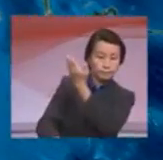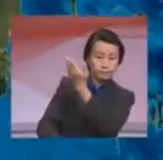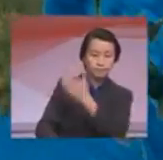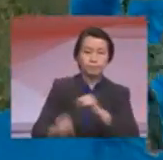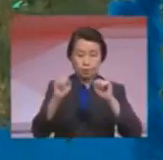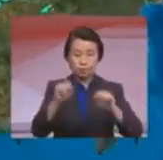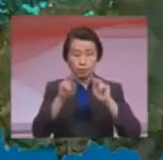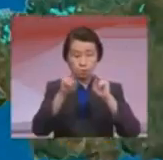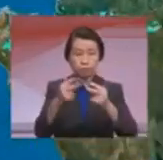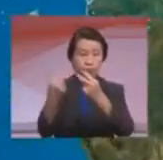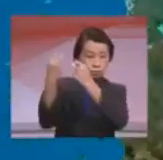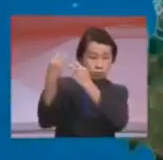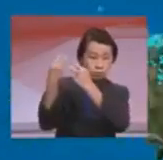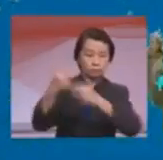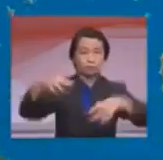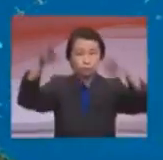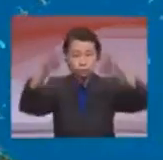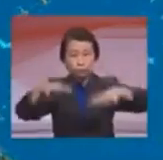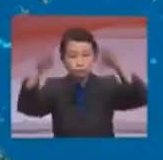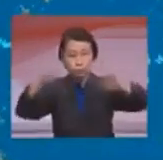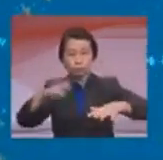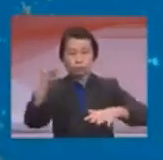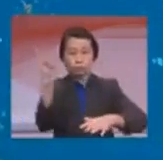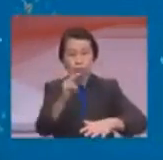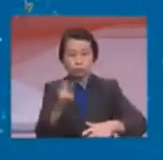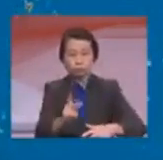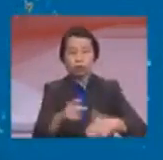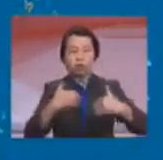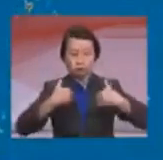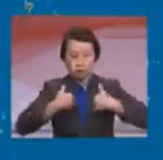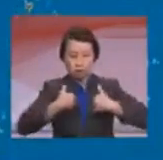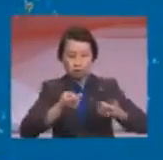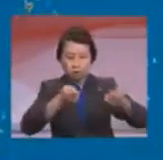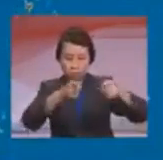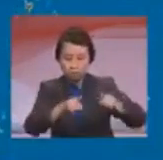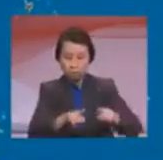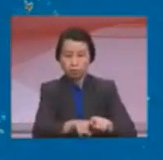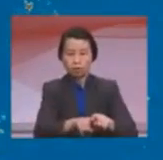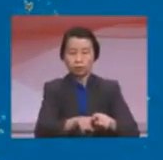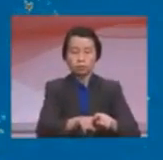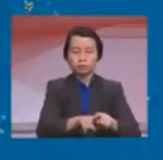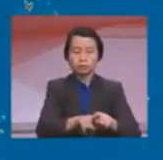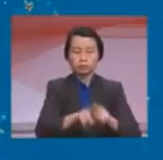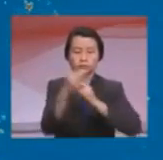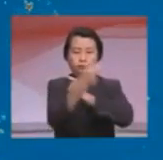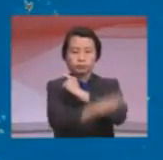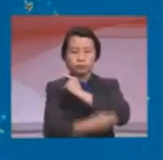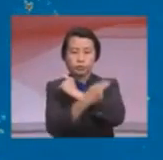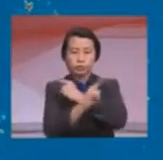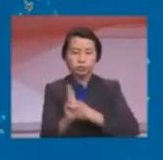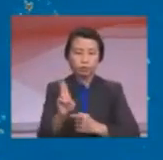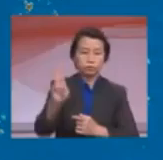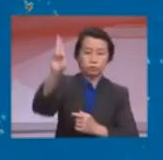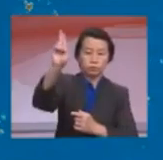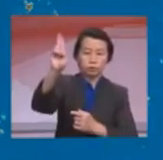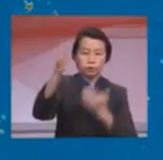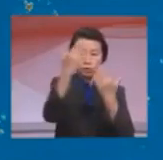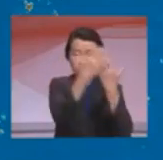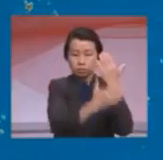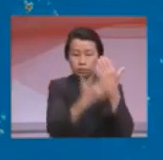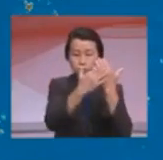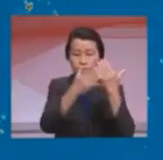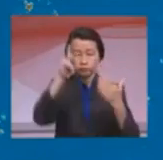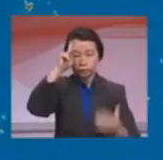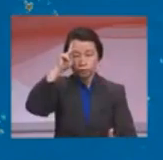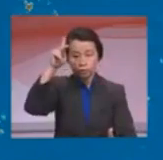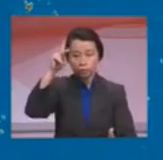dapat kita perhatikan hujan beserta terbuk petir kini masih lagi berlaku melibatkan negeri-negeri utara Semenanjung, negeri